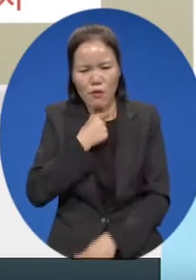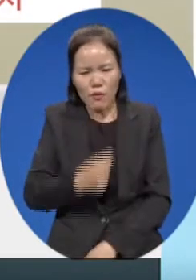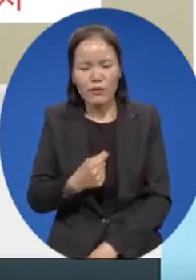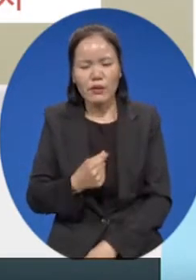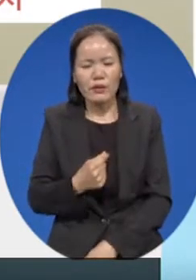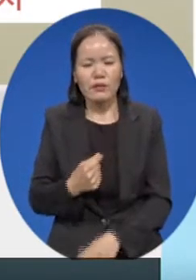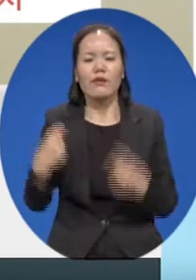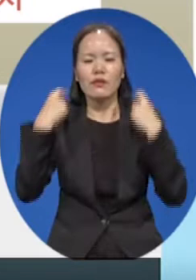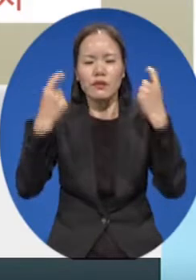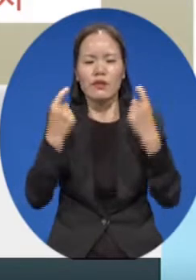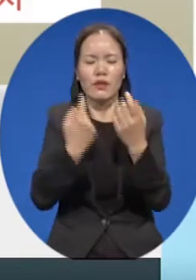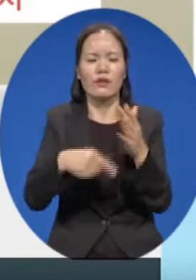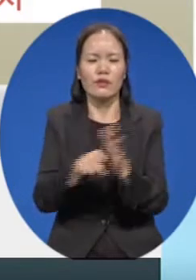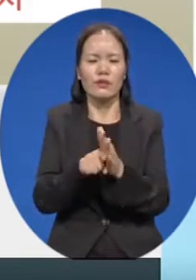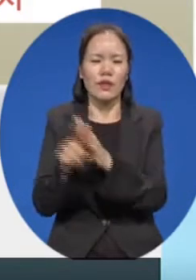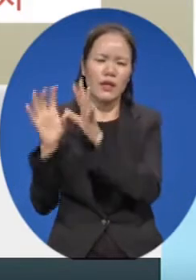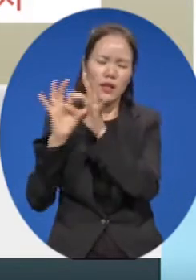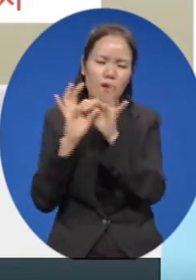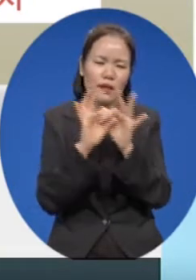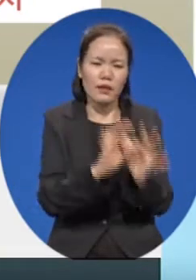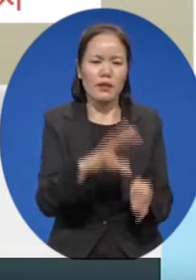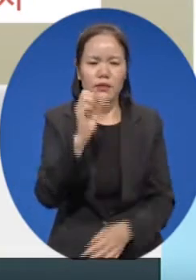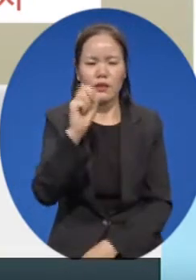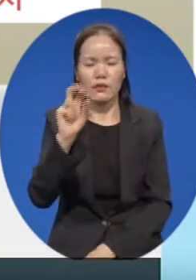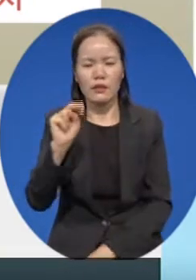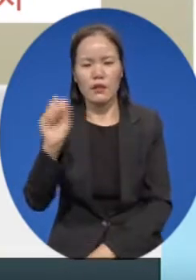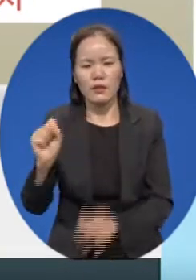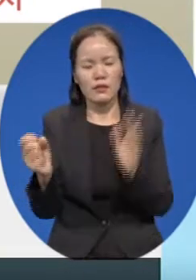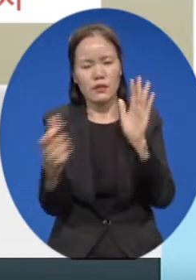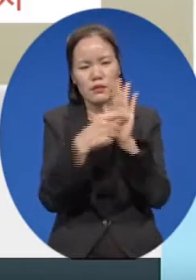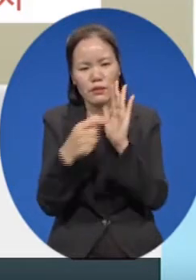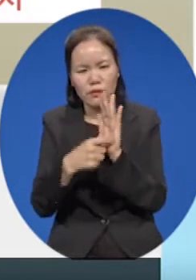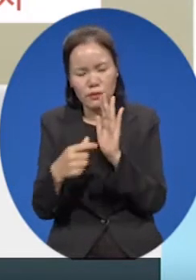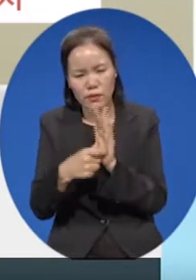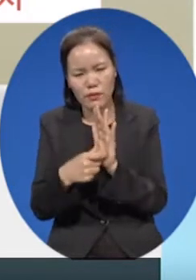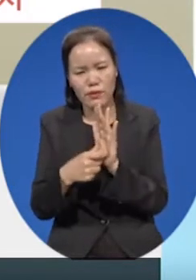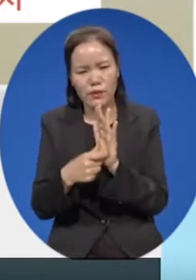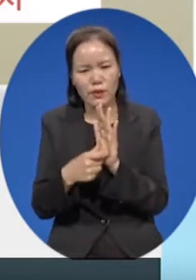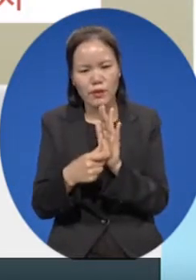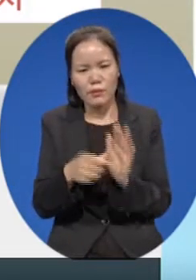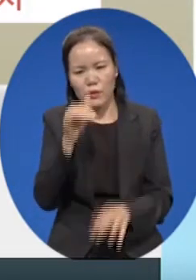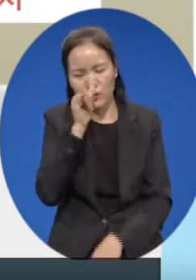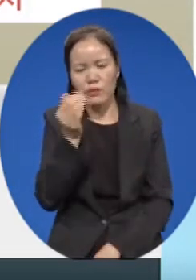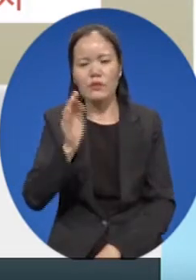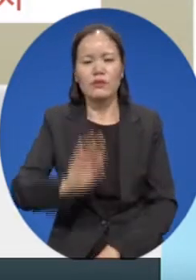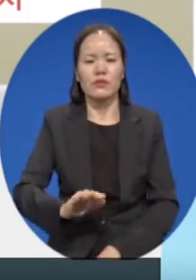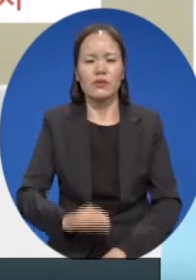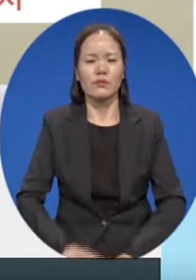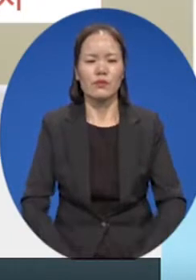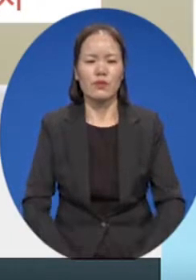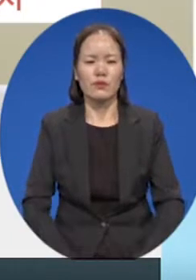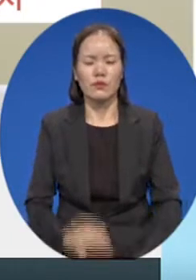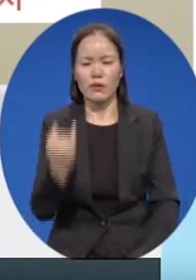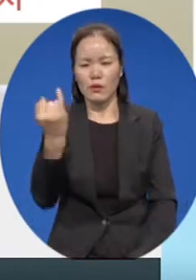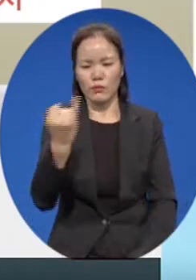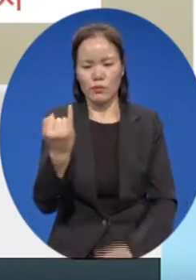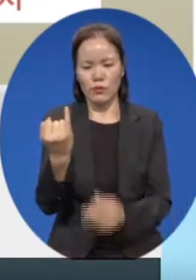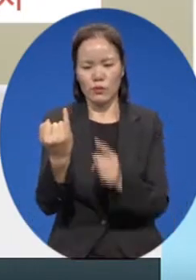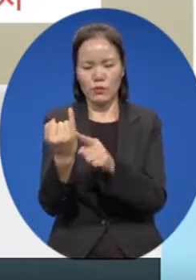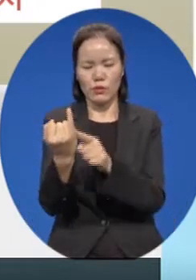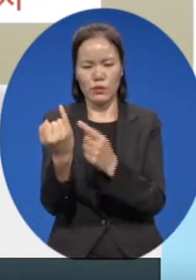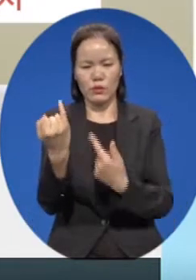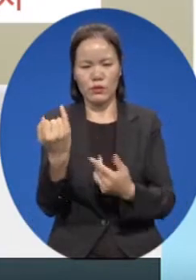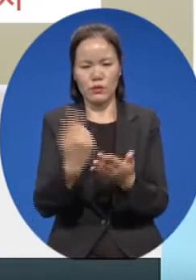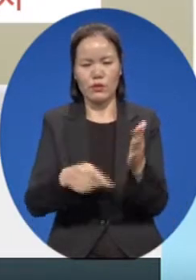위해서 블로그에 계속 글도 연재하면서 그러면서 꾸려왔던 상황이지만 그래도 아내를 위해서 좀 포기해 줄 수